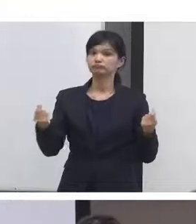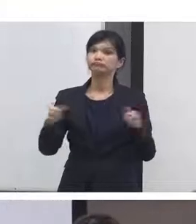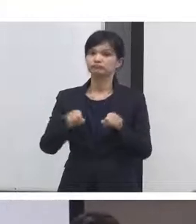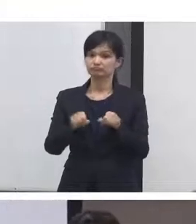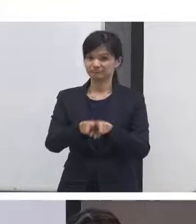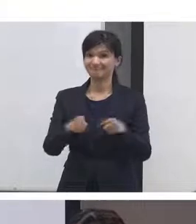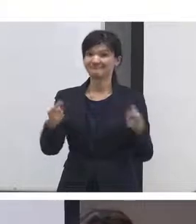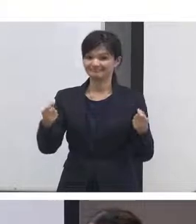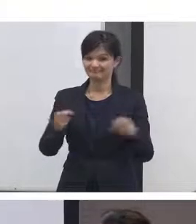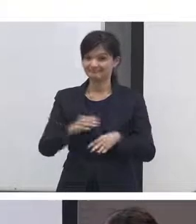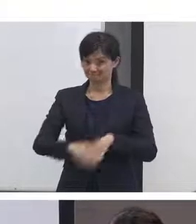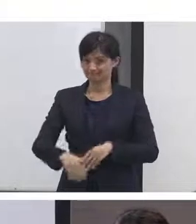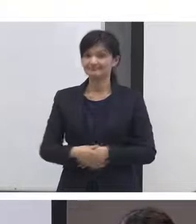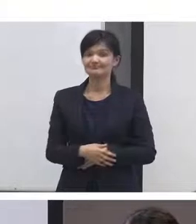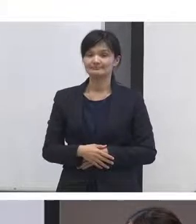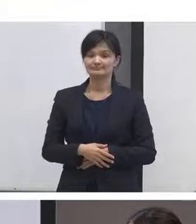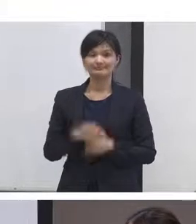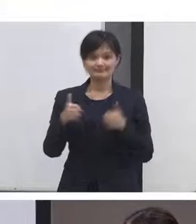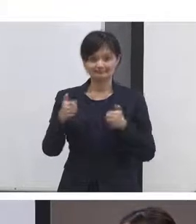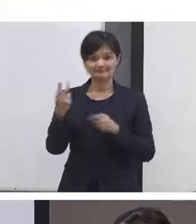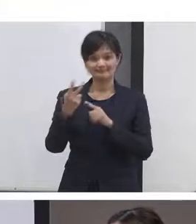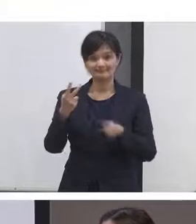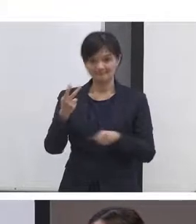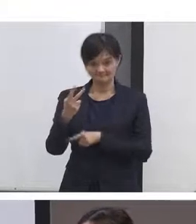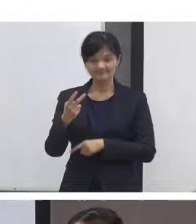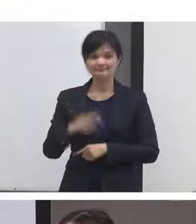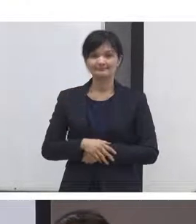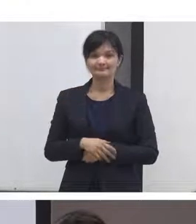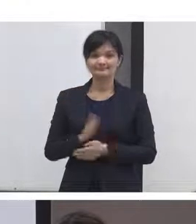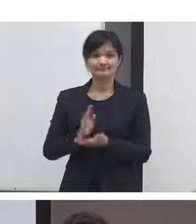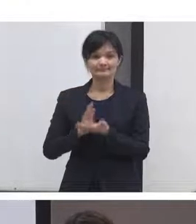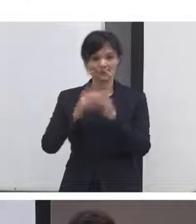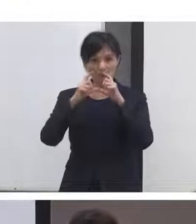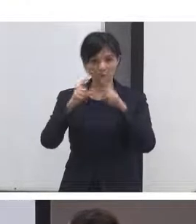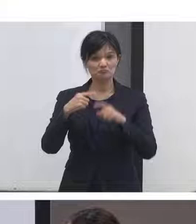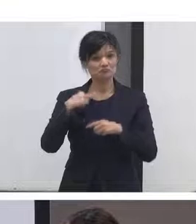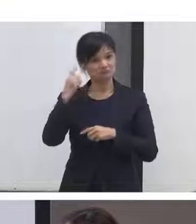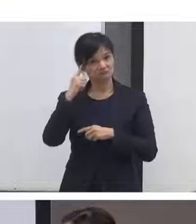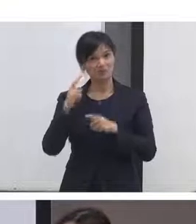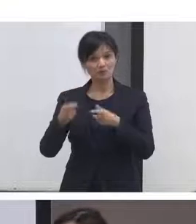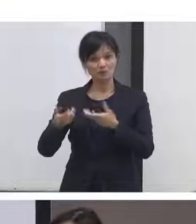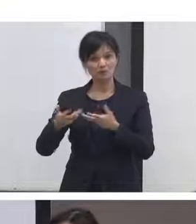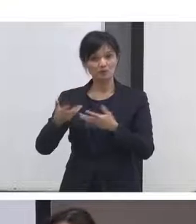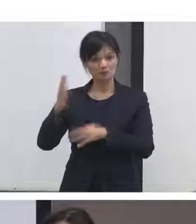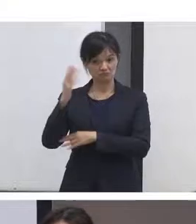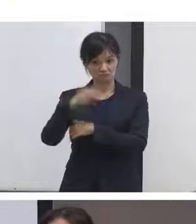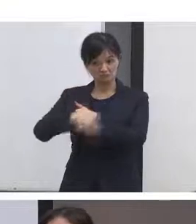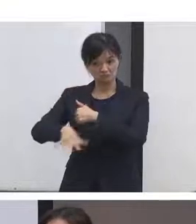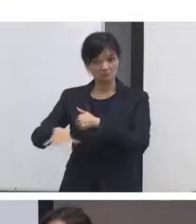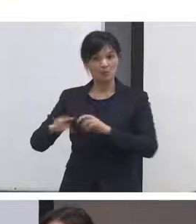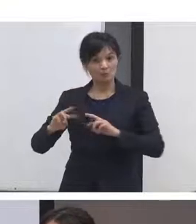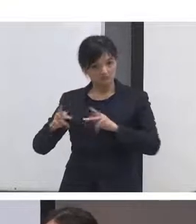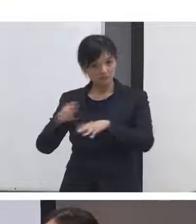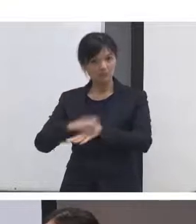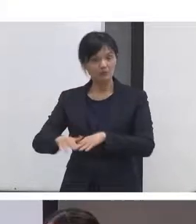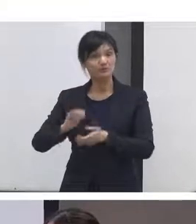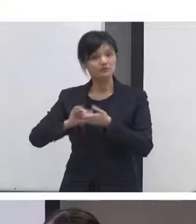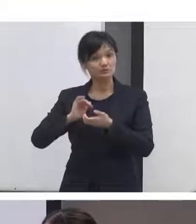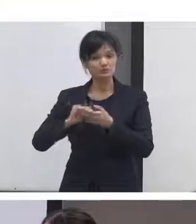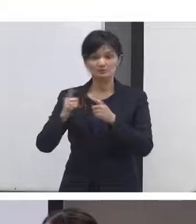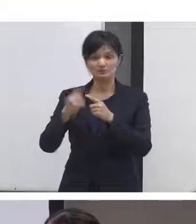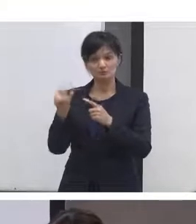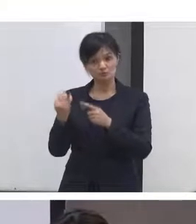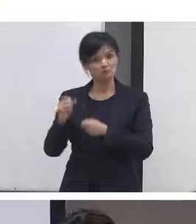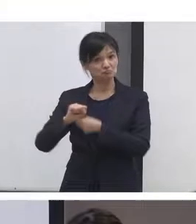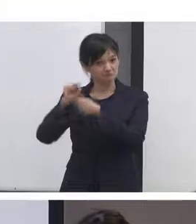我们重新审视 KPI 这件事情，然后另外也对公务体制或许可能有了改变提出一些比较具体，例如说人数上面的一个建